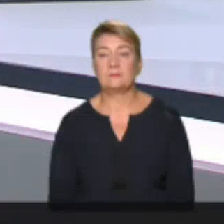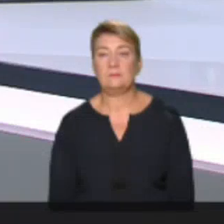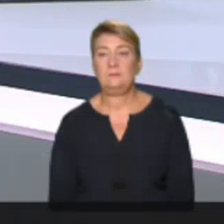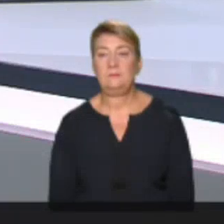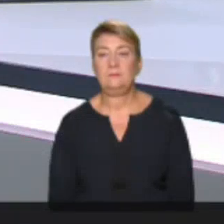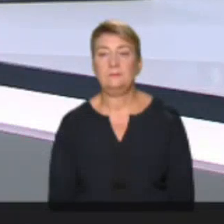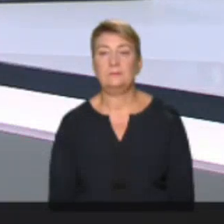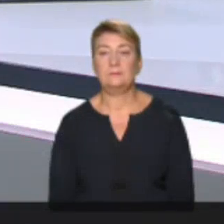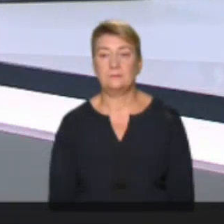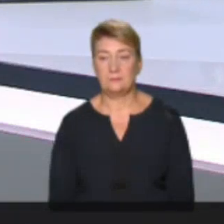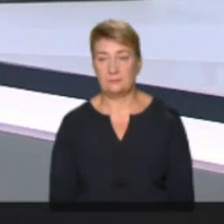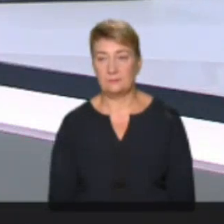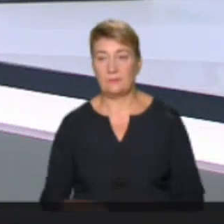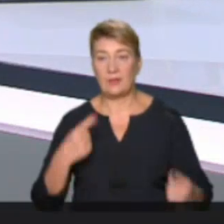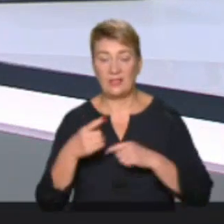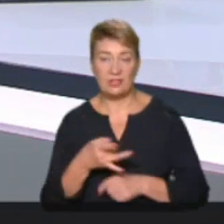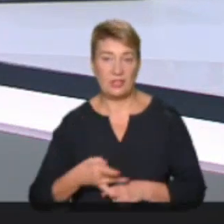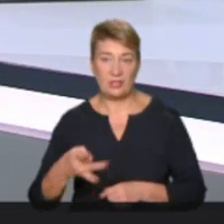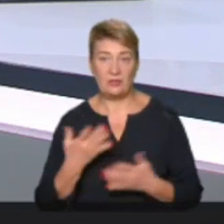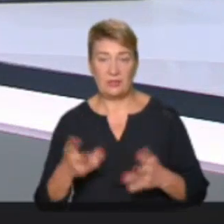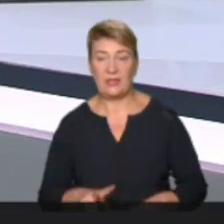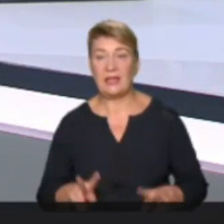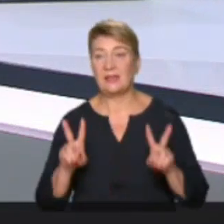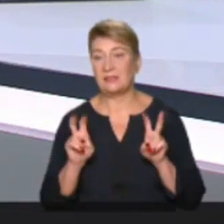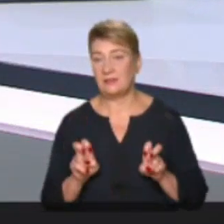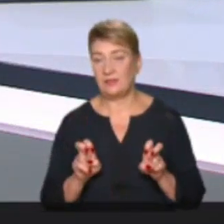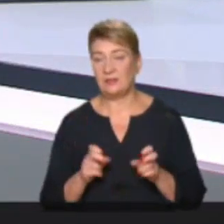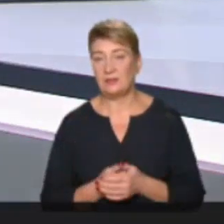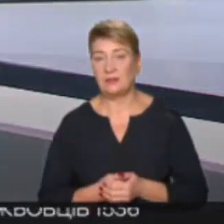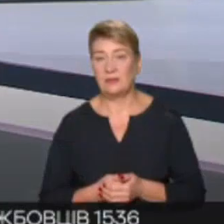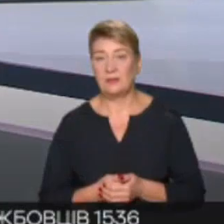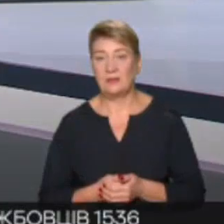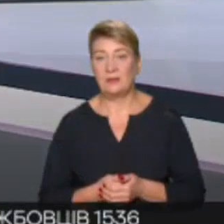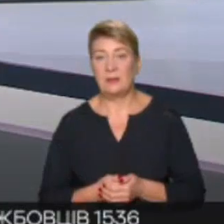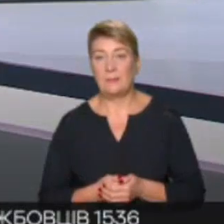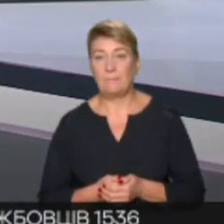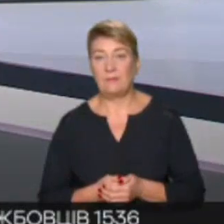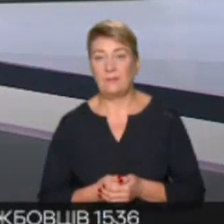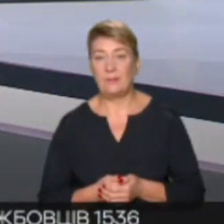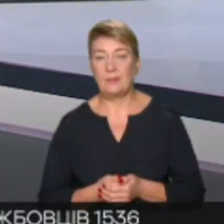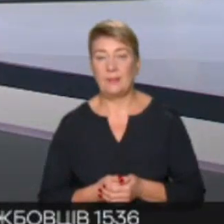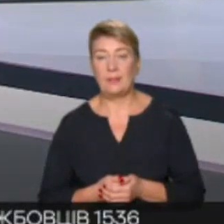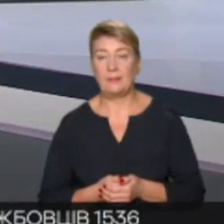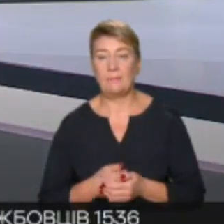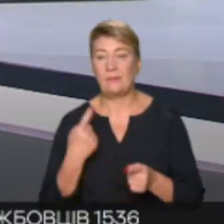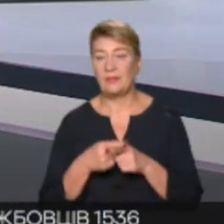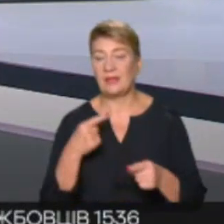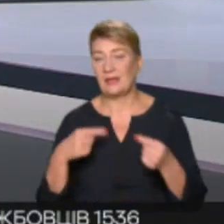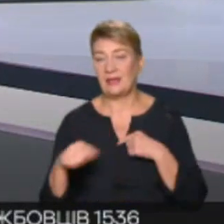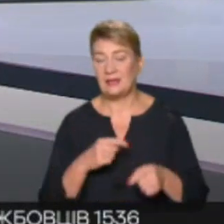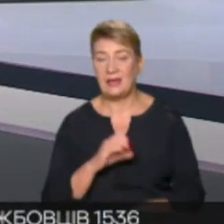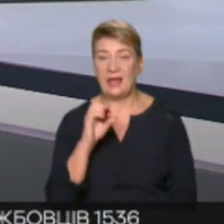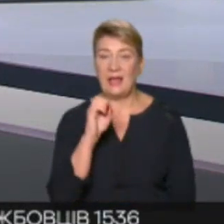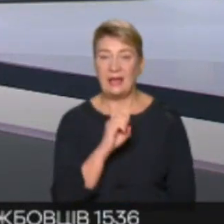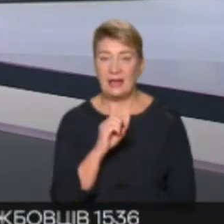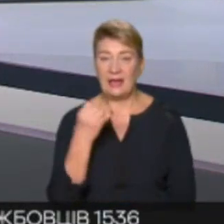І інший регіон, який називається, як це? Єйський. Про Єйський ми вже знаємо, це вже не вперше, Єйський. Про